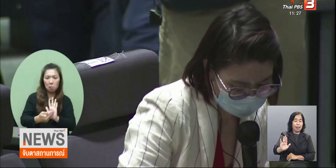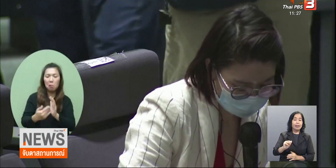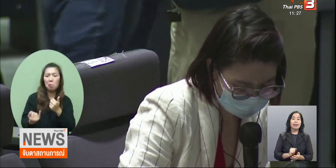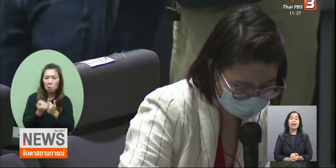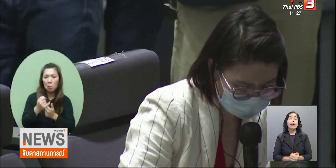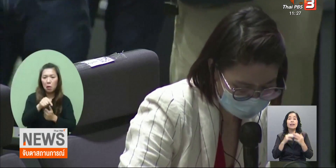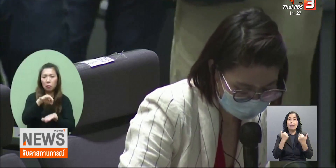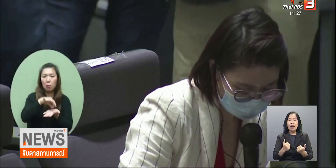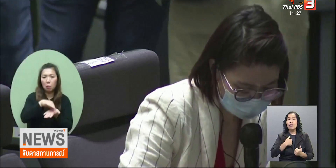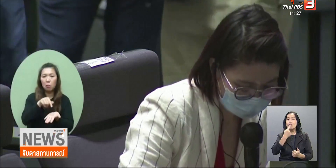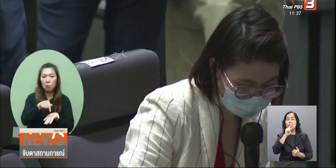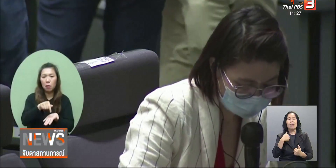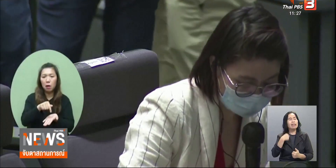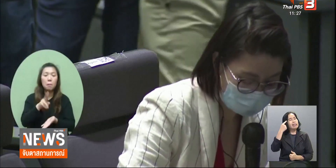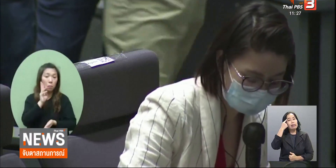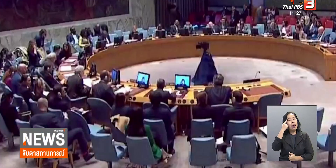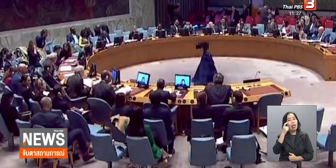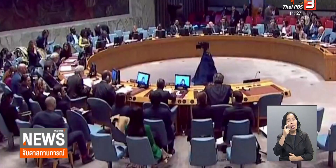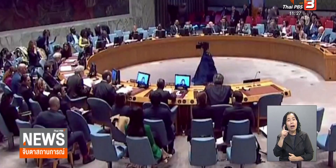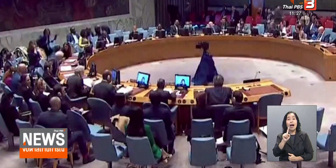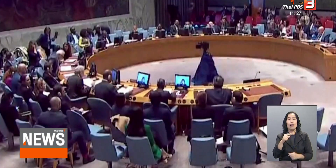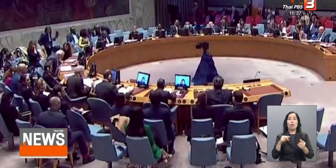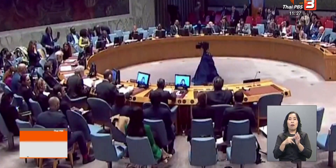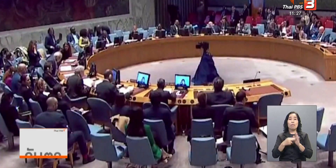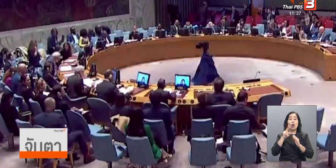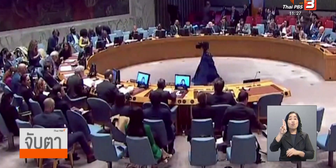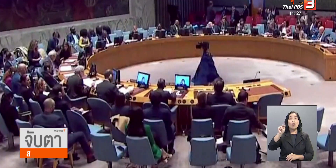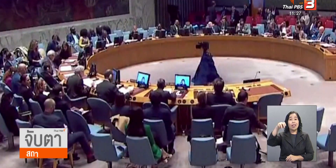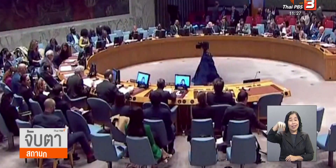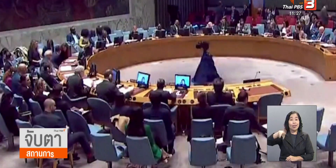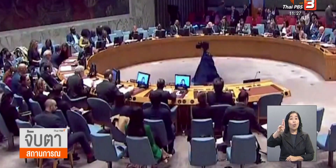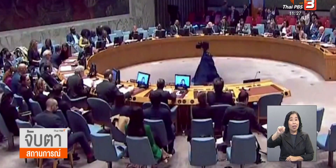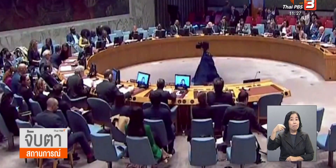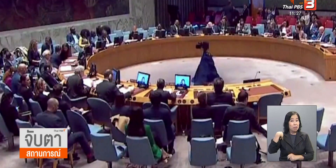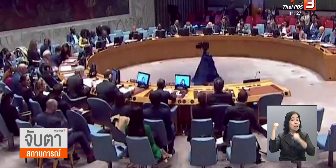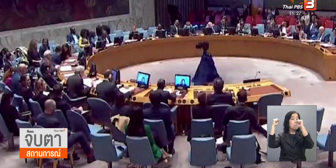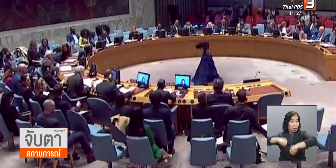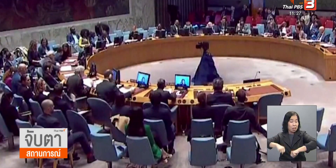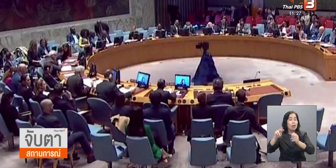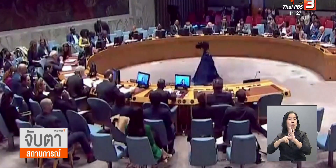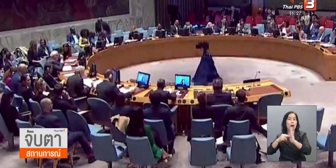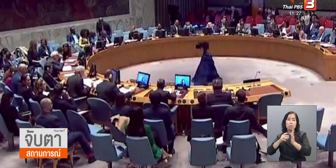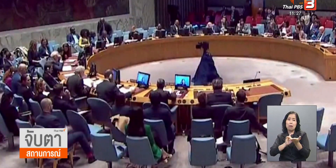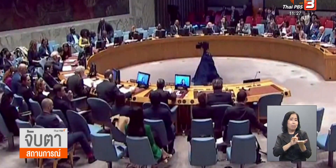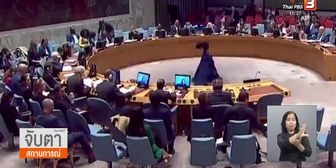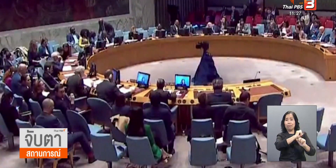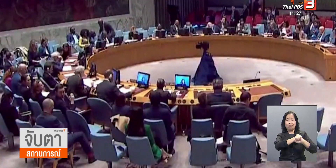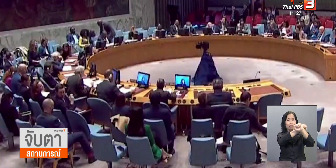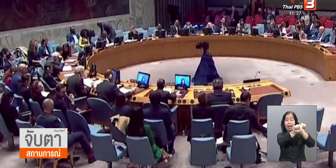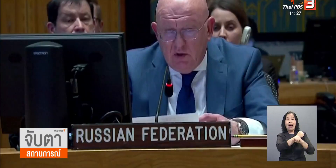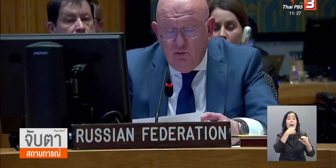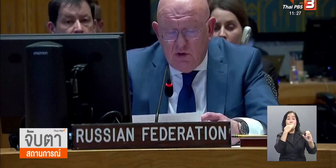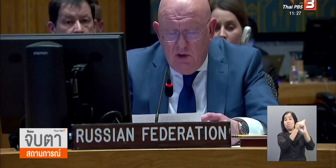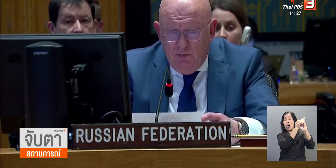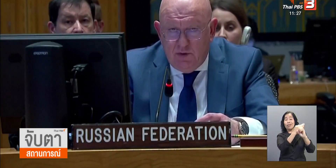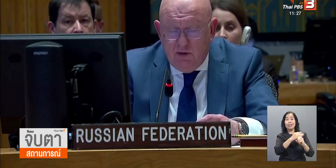ขณะที่แบจะเปนไปไมได้เลยค คุผู้ชมกับการที่ UN จะมีมัตติความบาทรศเสียเพระวอย่าลมวารัศเสียมีอำนาจในการ